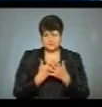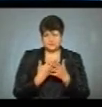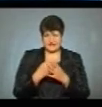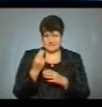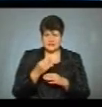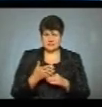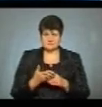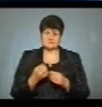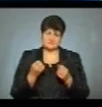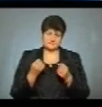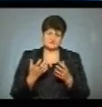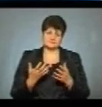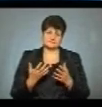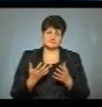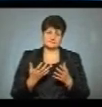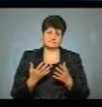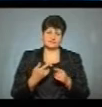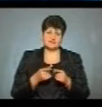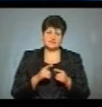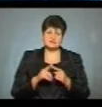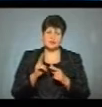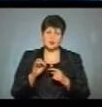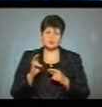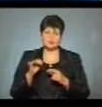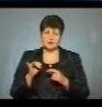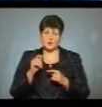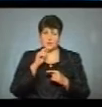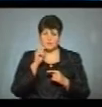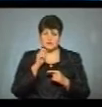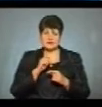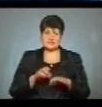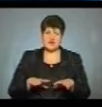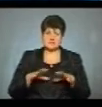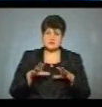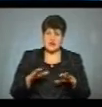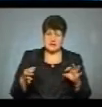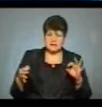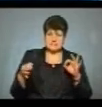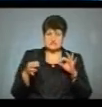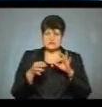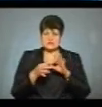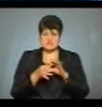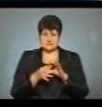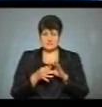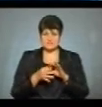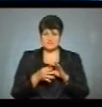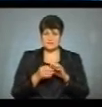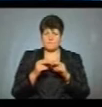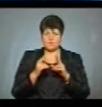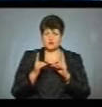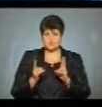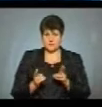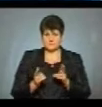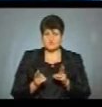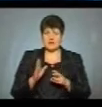він дуже символічний. Це контури України і контури Австралії, які з'єднані відомим таким Сіднейським мостом. Ну